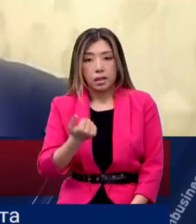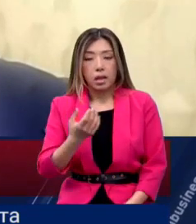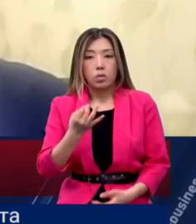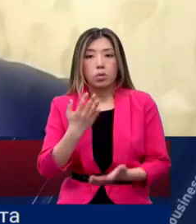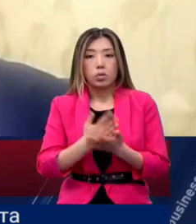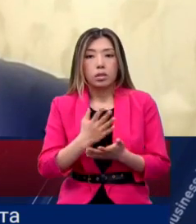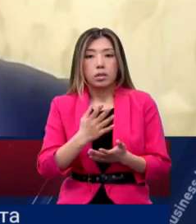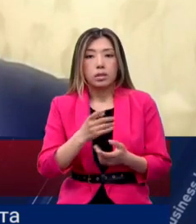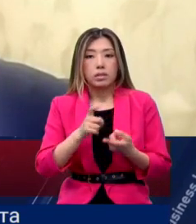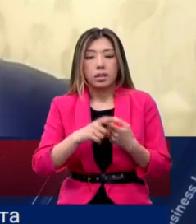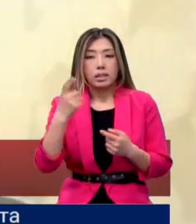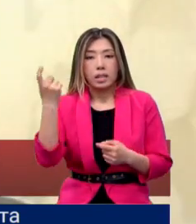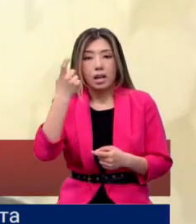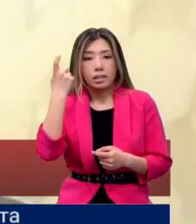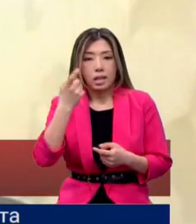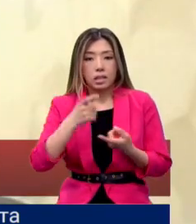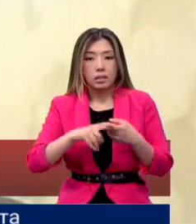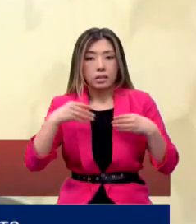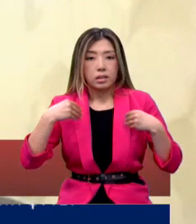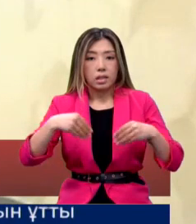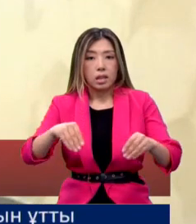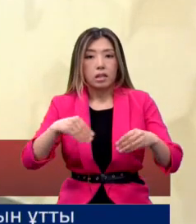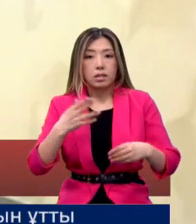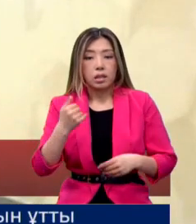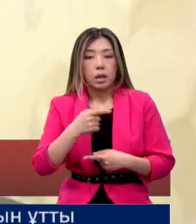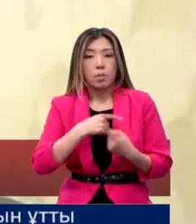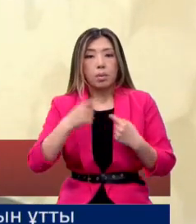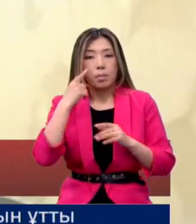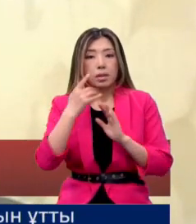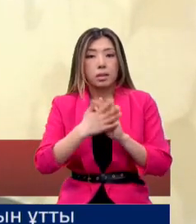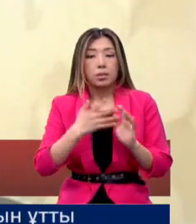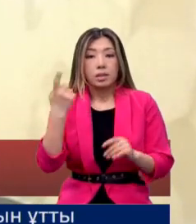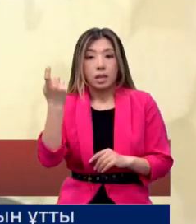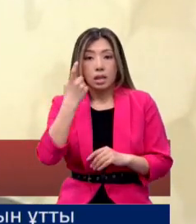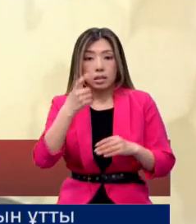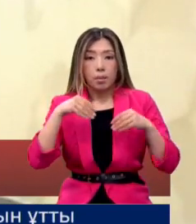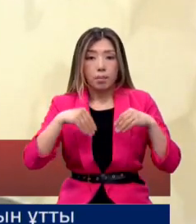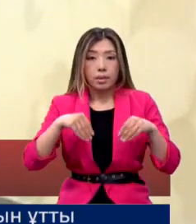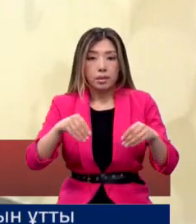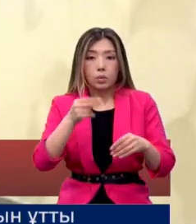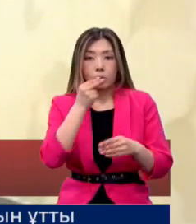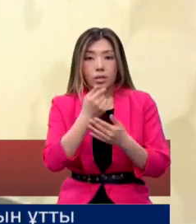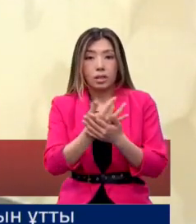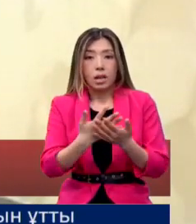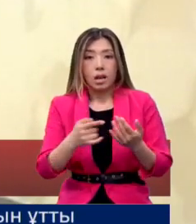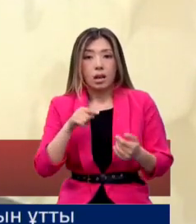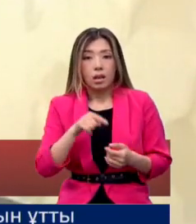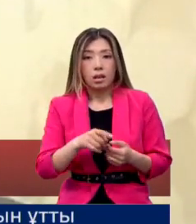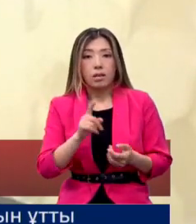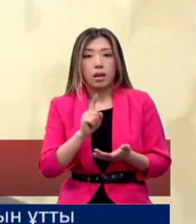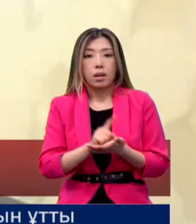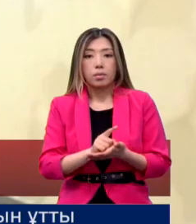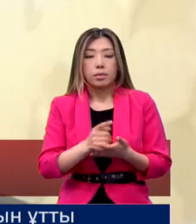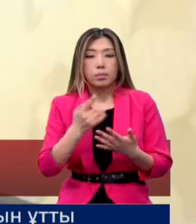является сельское хозяйство, так как мы всегда понимаем, что именно сельское хозяйство, что связано с ним, всегда будет